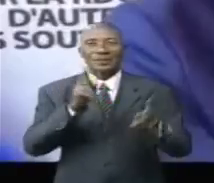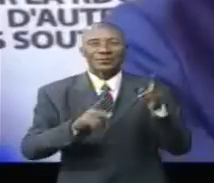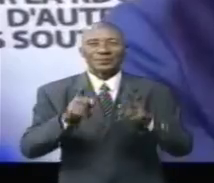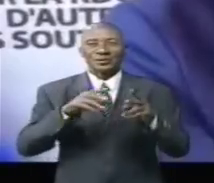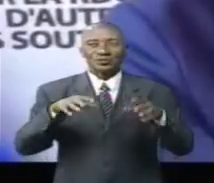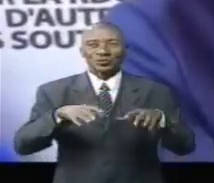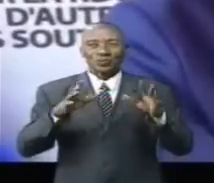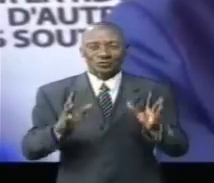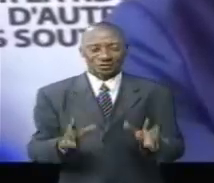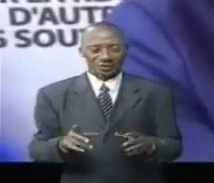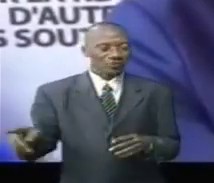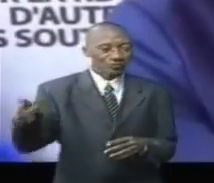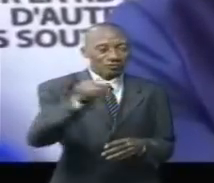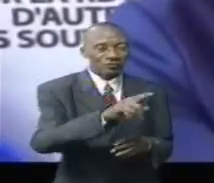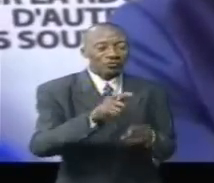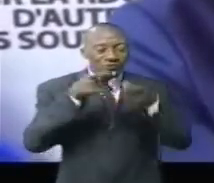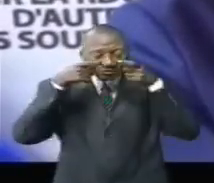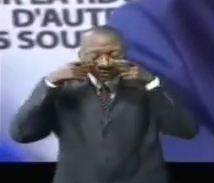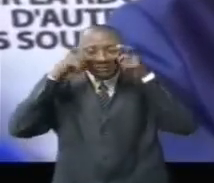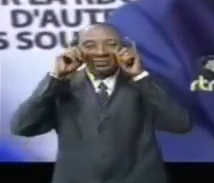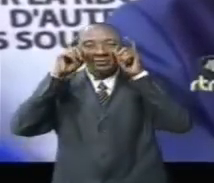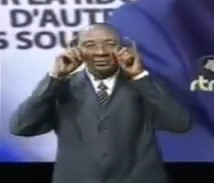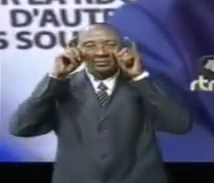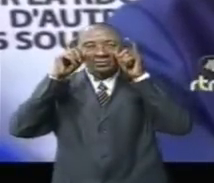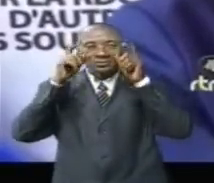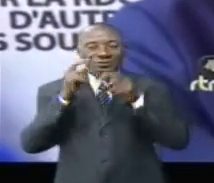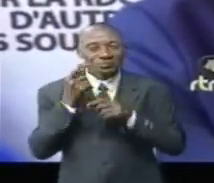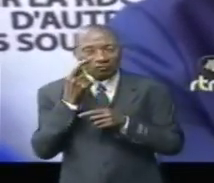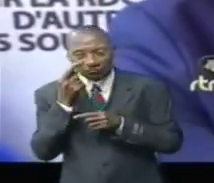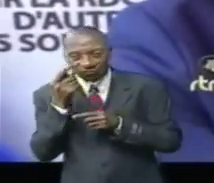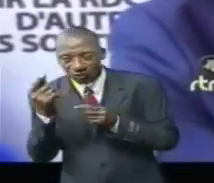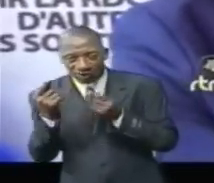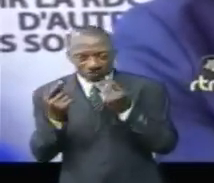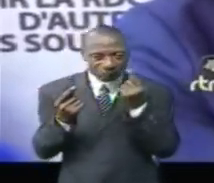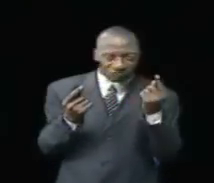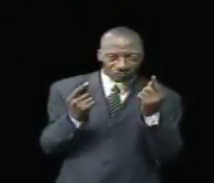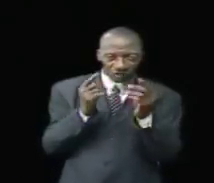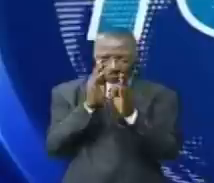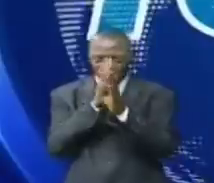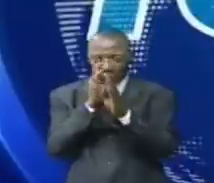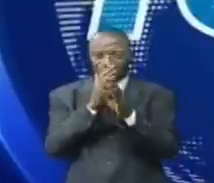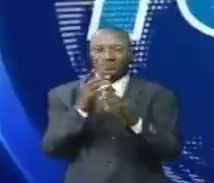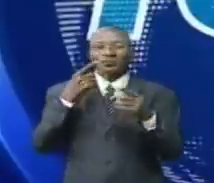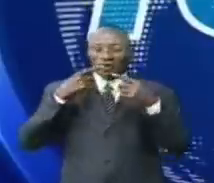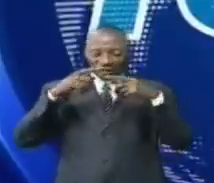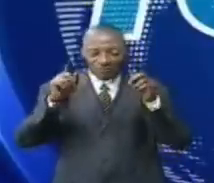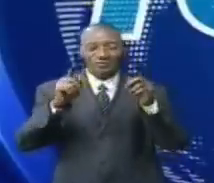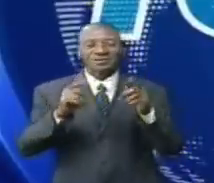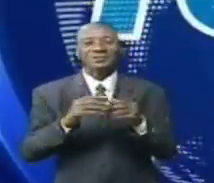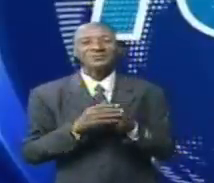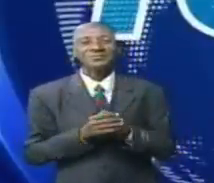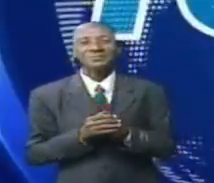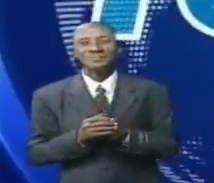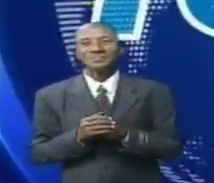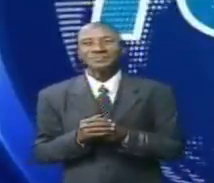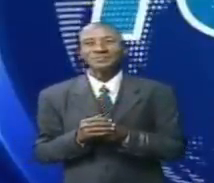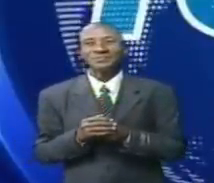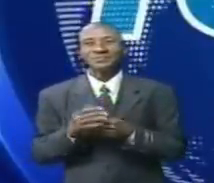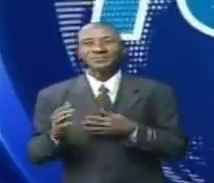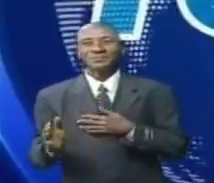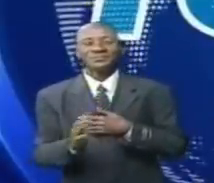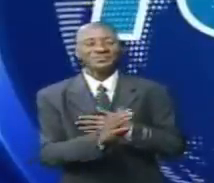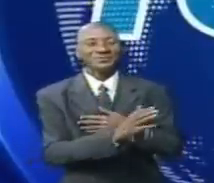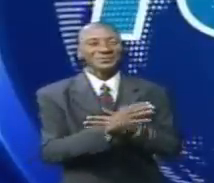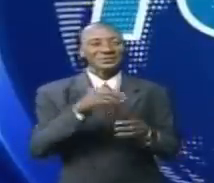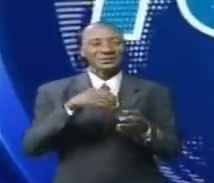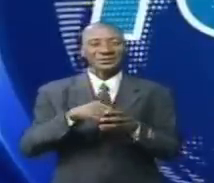rester vigilants et dénoncer les infiltrations et de ne pas vendre. Restons toujours dans le sud Kivu,